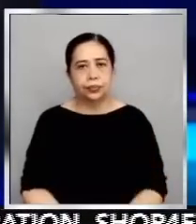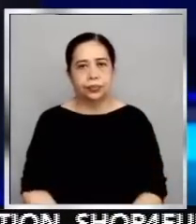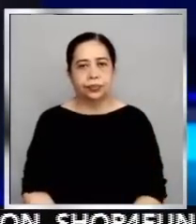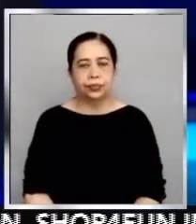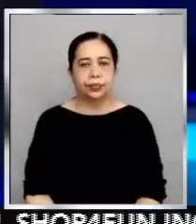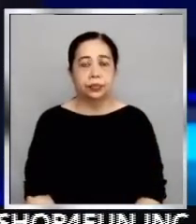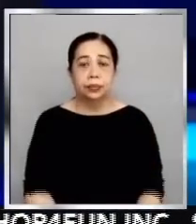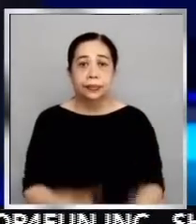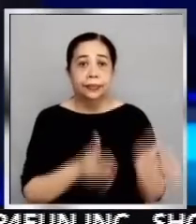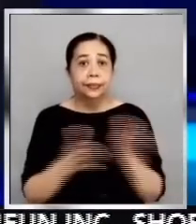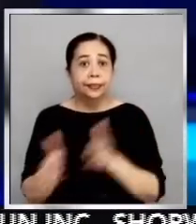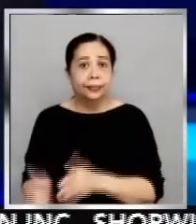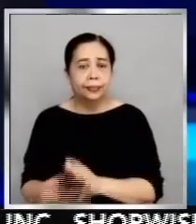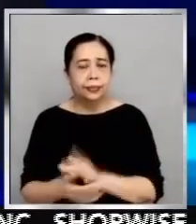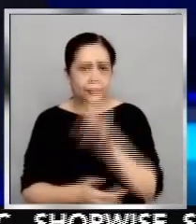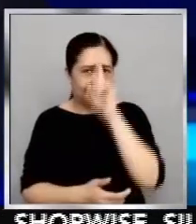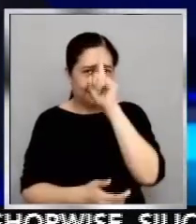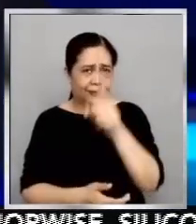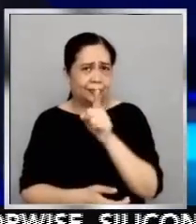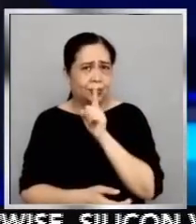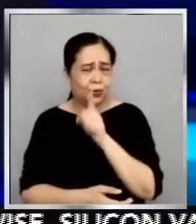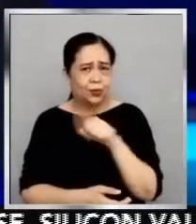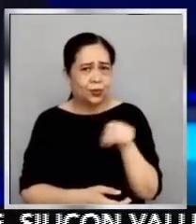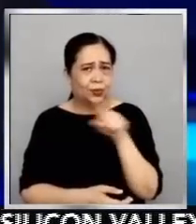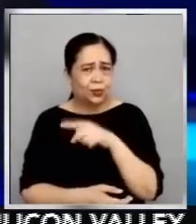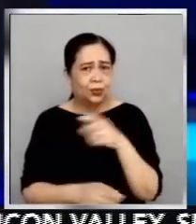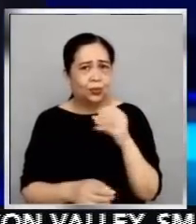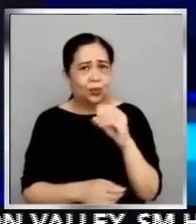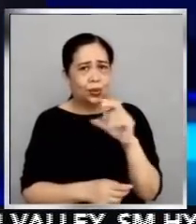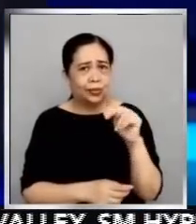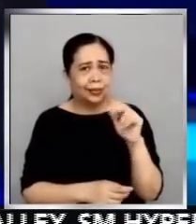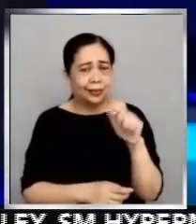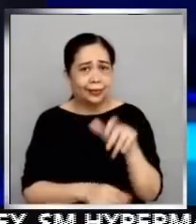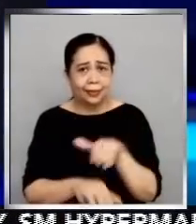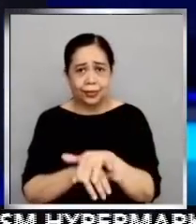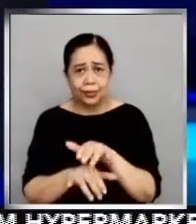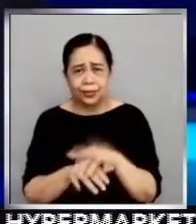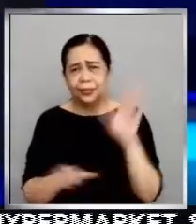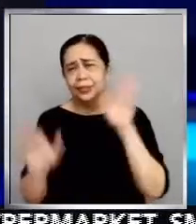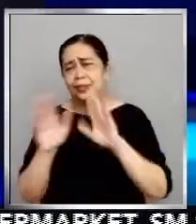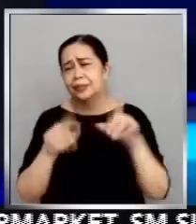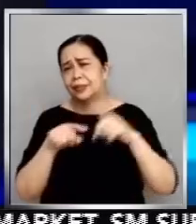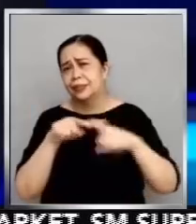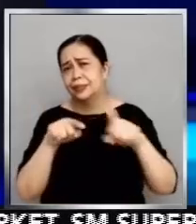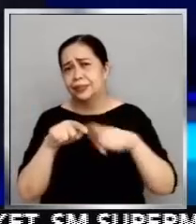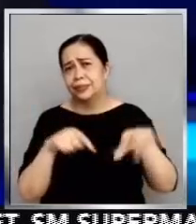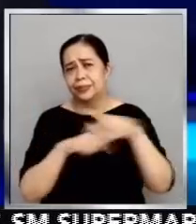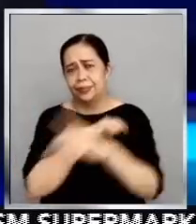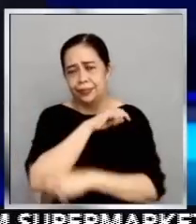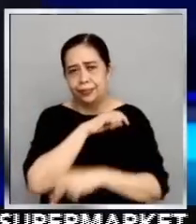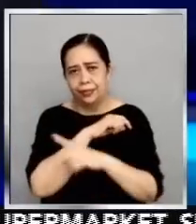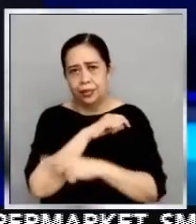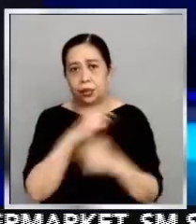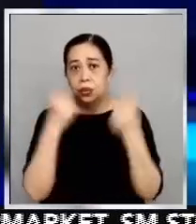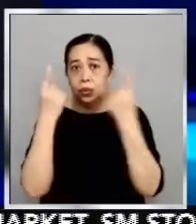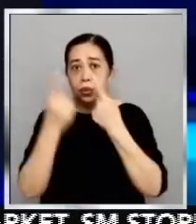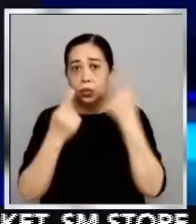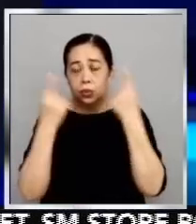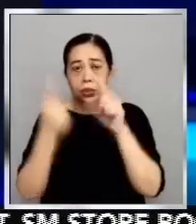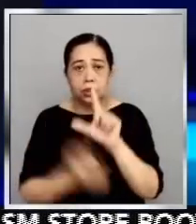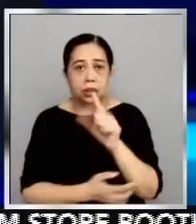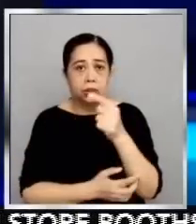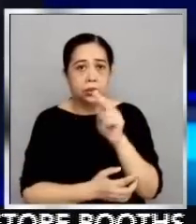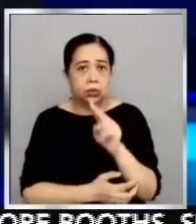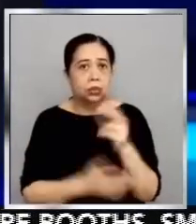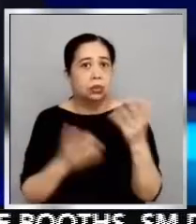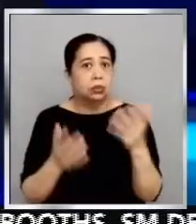Samantala, punding-pundi na raw ang mga taga-Occidental Mindoro sa krisis sa kuryente sa probinsya. At pangamba ng lokal na pamahalaan, baka raw mauwi